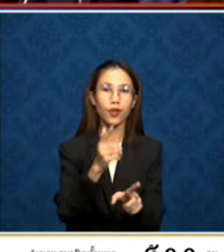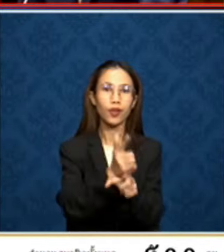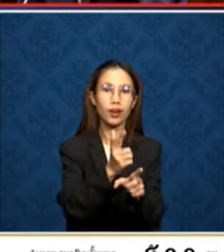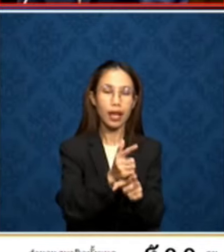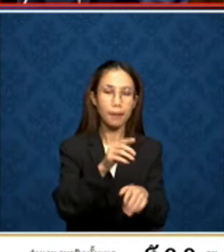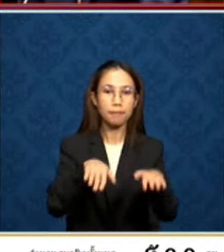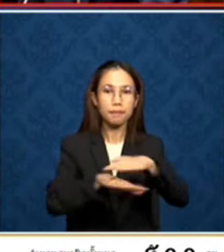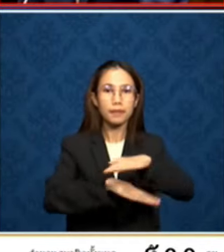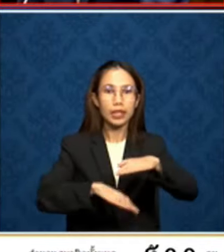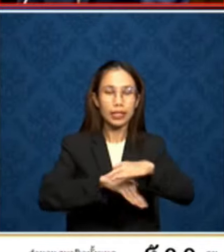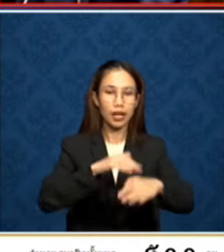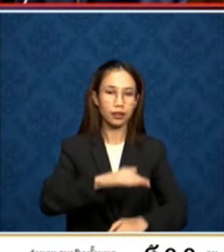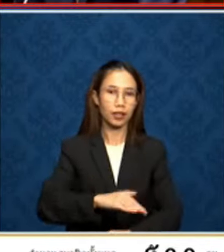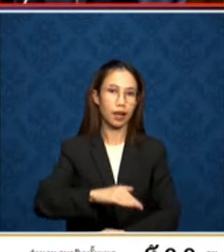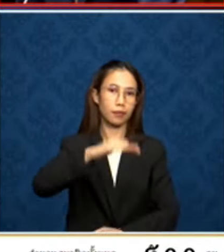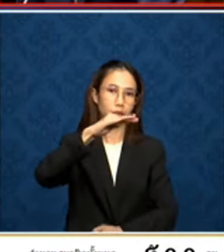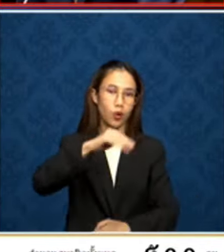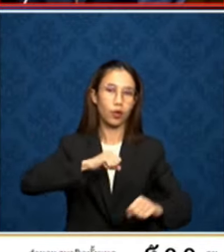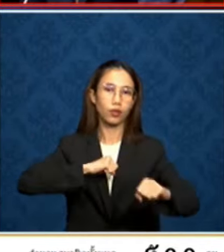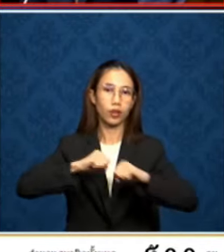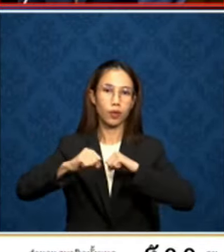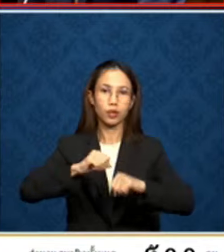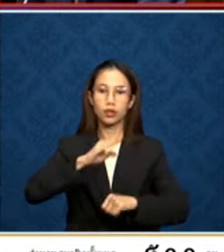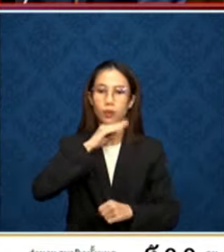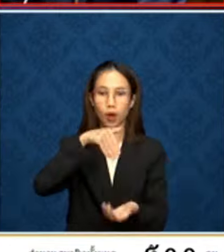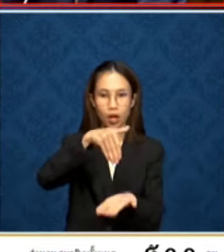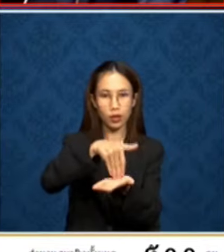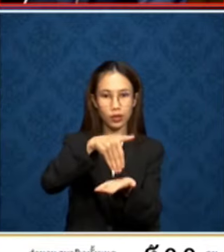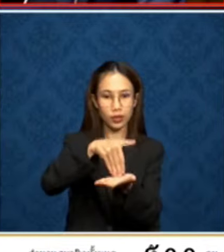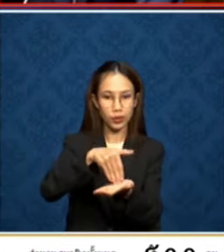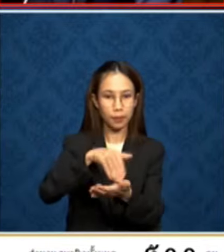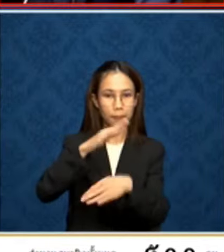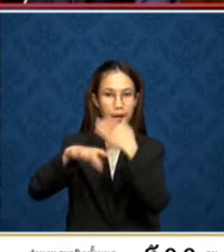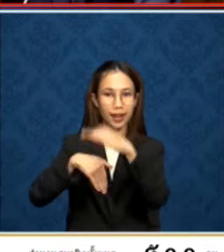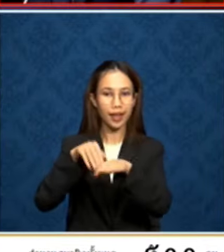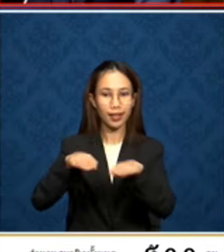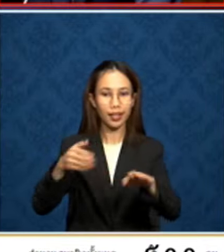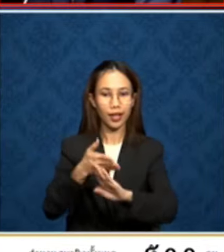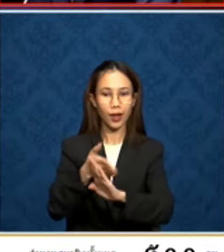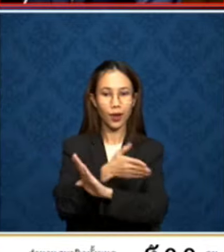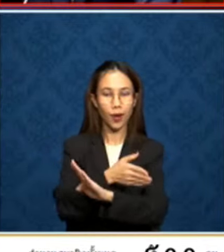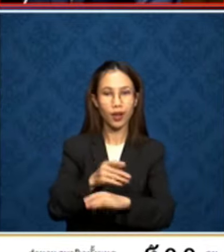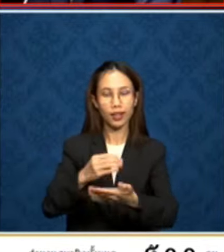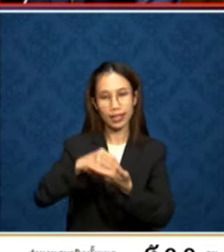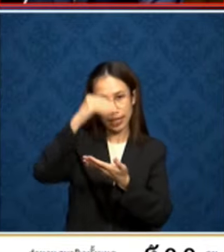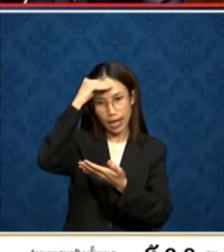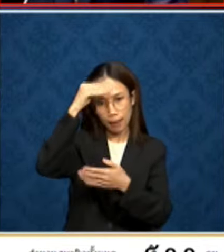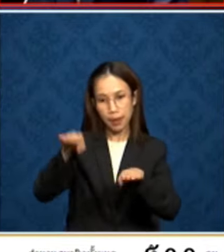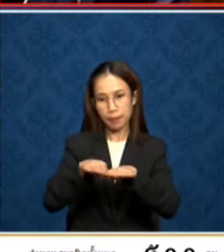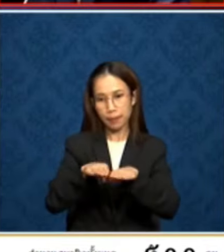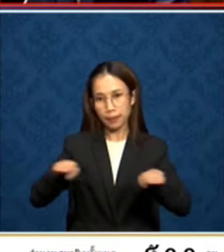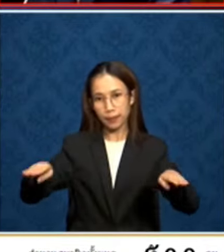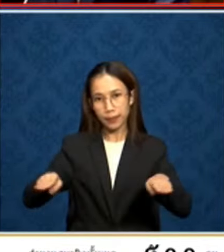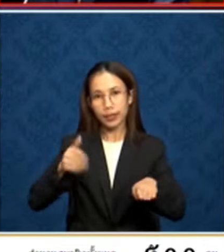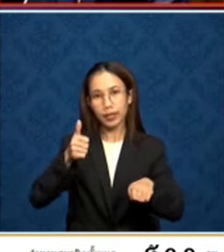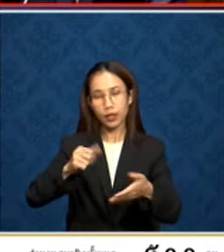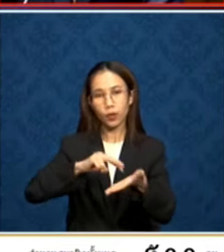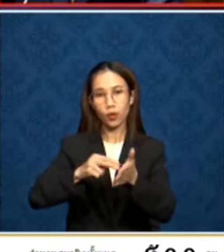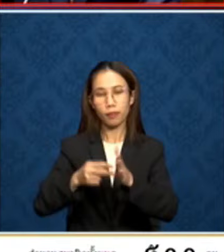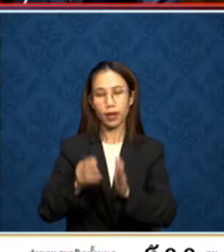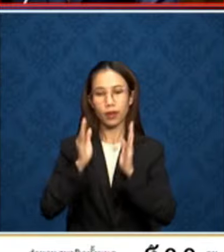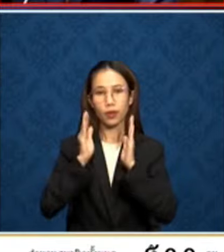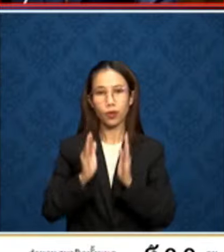การเติบโตของเยาวชนถ้าหากว่าเราทำให้ศูนย์พัฒนาเด็กก่อนวัยเรียนเหล่านี้มีมาตราฐานที่ดีนั่นหมายถึง